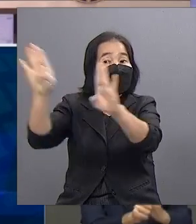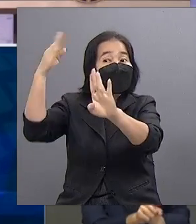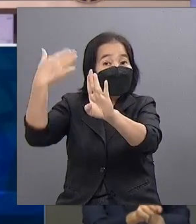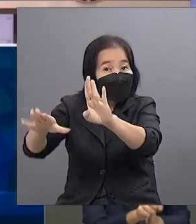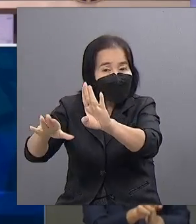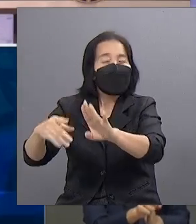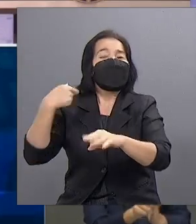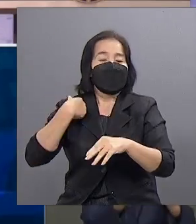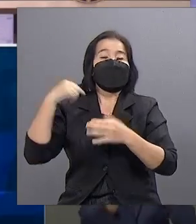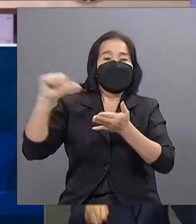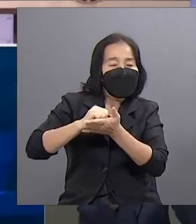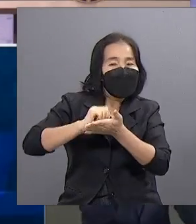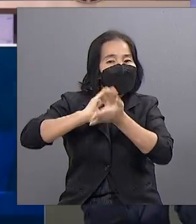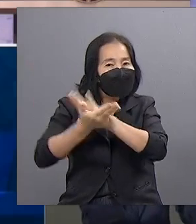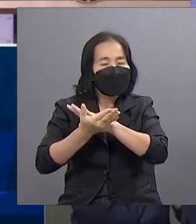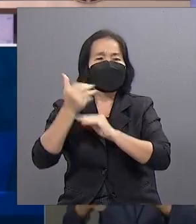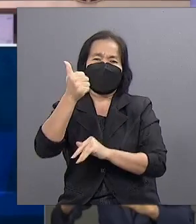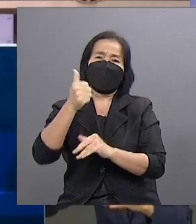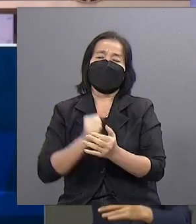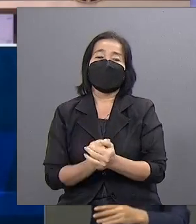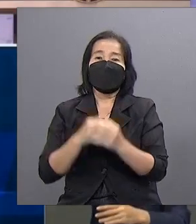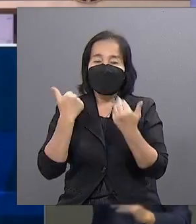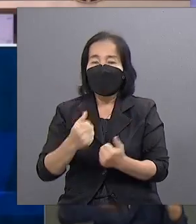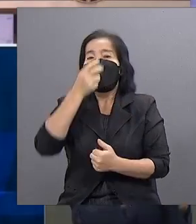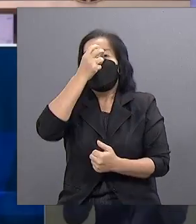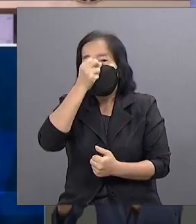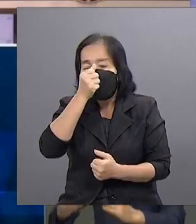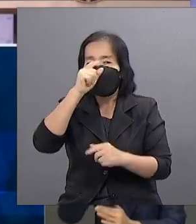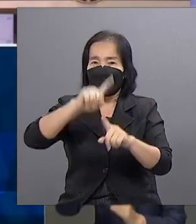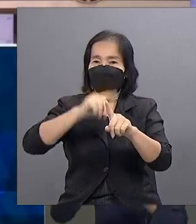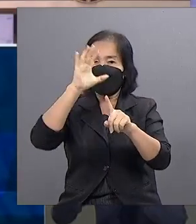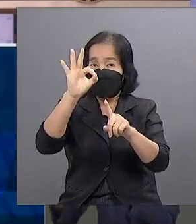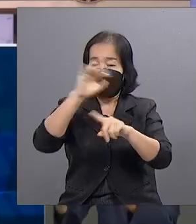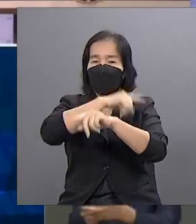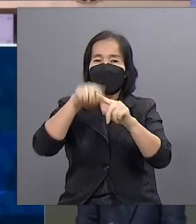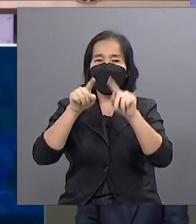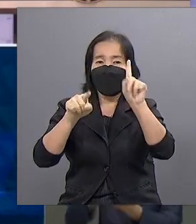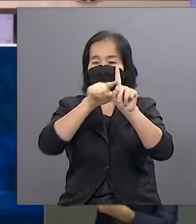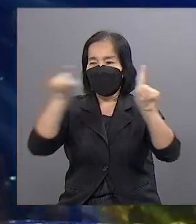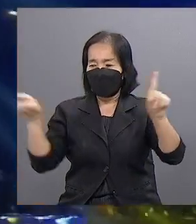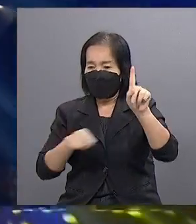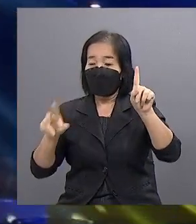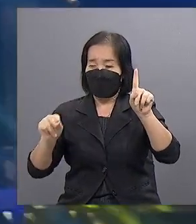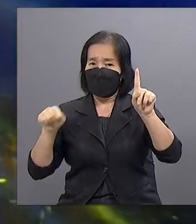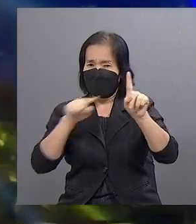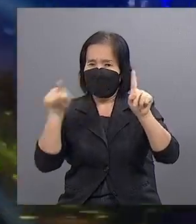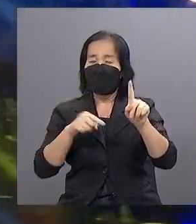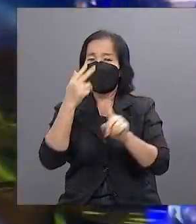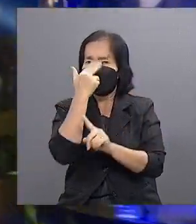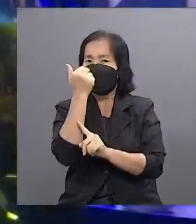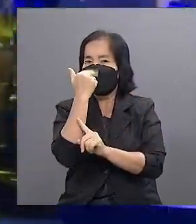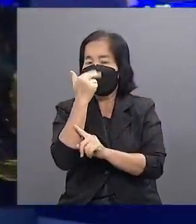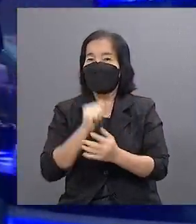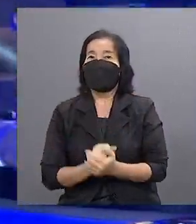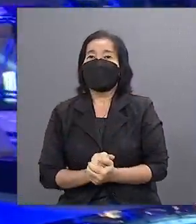ก็สามารถนำไปใช้ได้เลยนั่นก็จะนำไปสู่การฟื้นฟูเศรษฐกิจได้อย่างปลอดภัยสปก